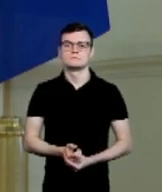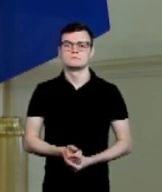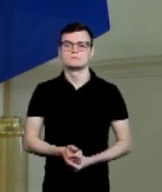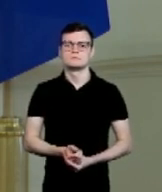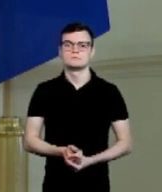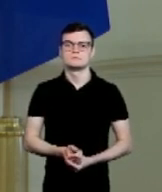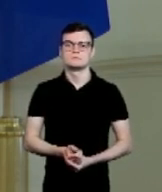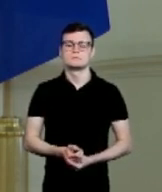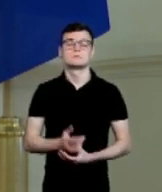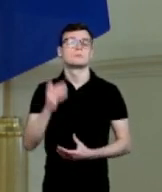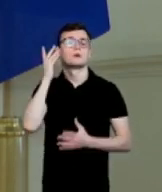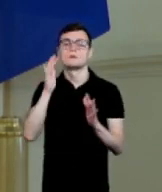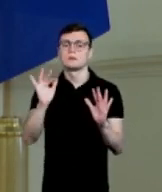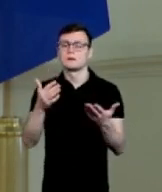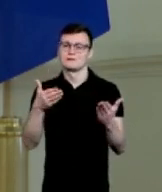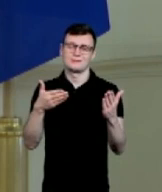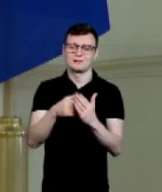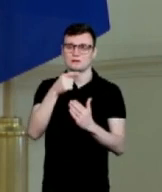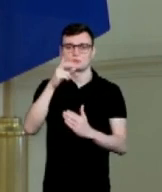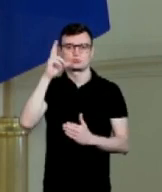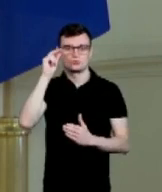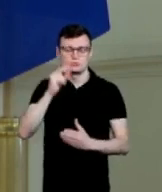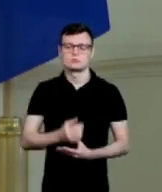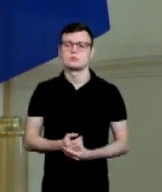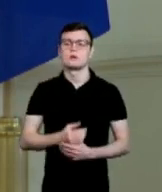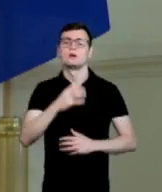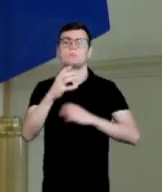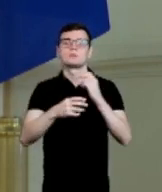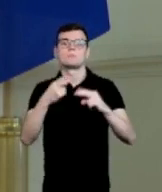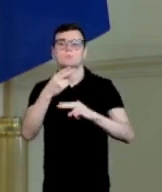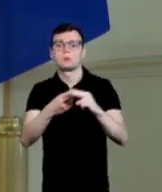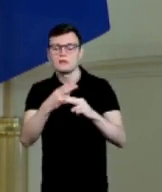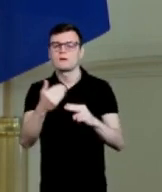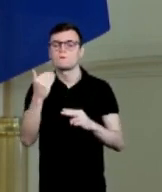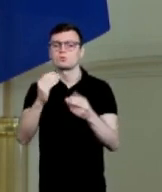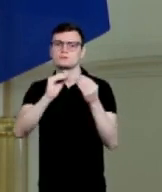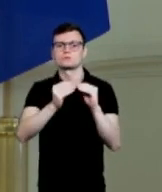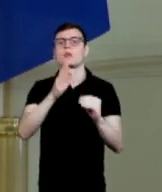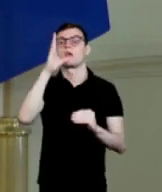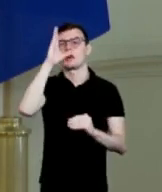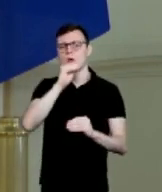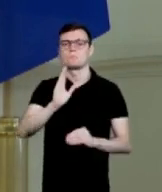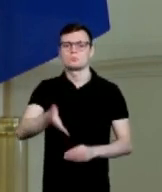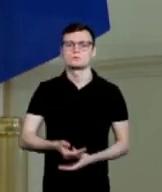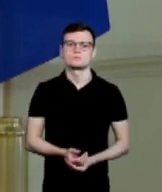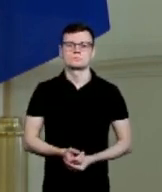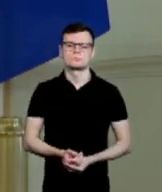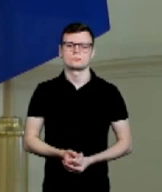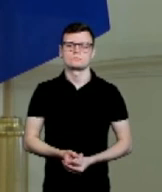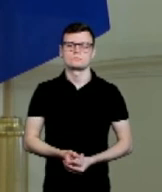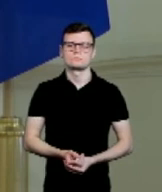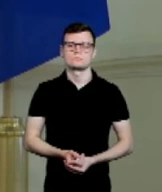manome, kad iki to termino pasaulinis plieno ir aliuminio susitarimas turėtų būti pasiektas. Ir